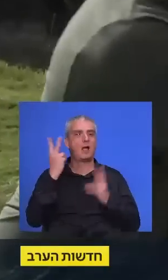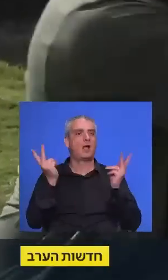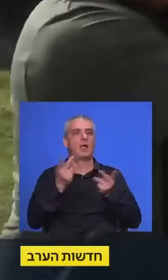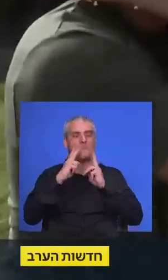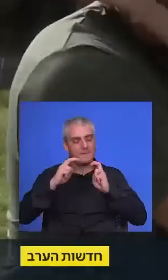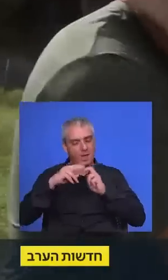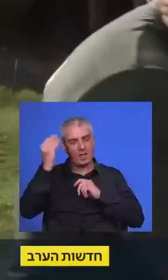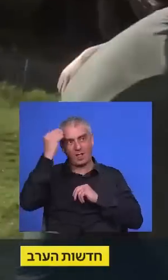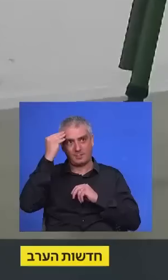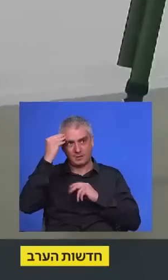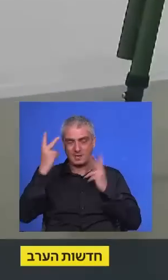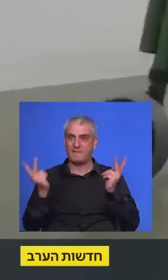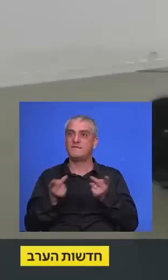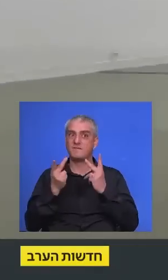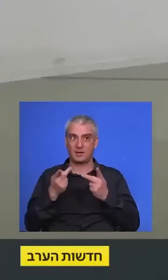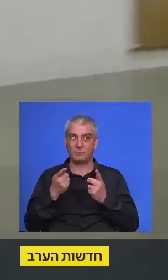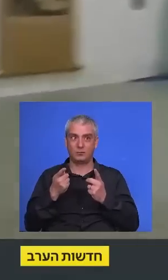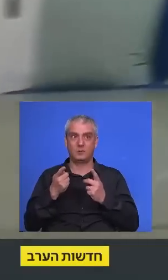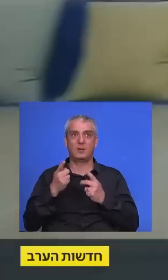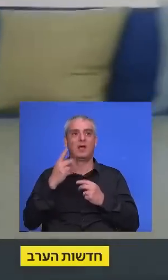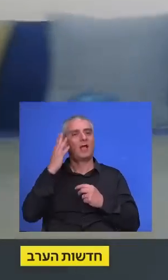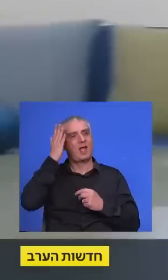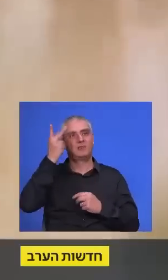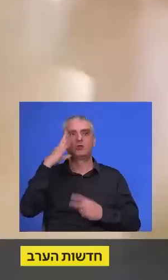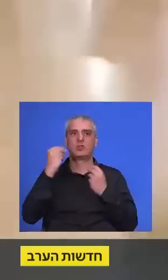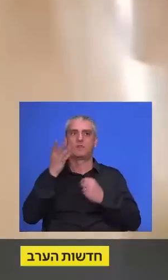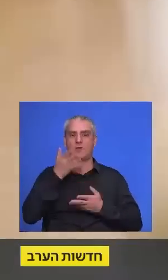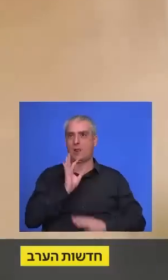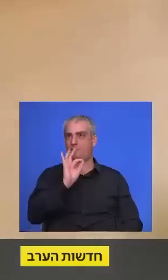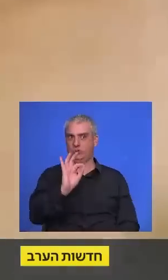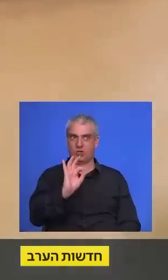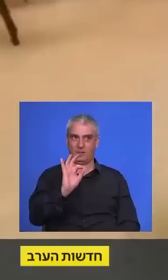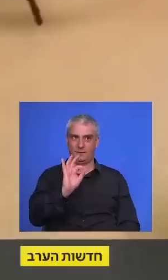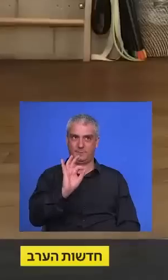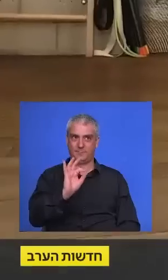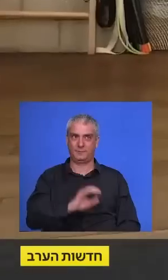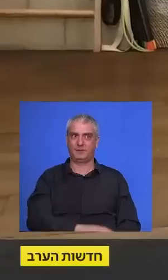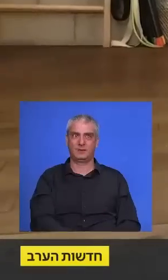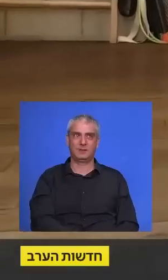מחקר, למידה וחיפוש אחר עתיד טוב יותר לבן שלהם.